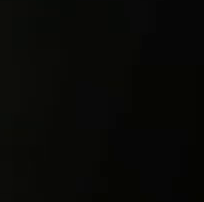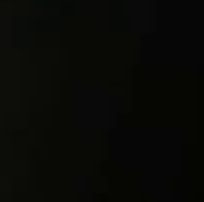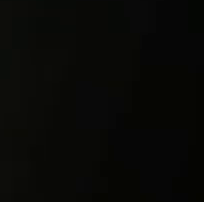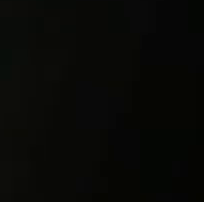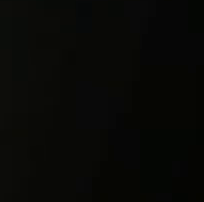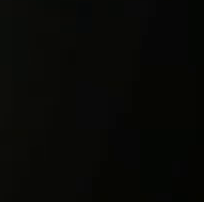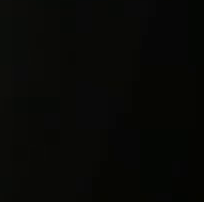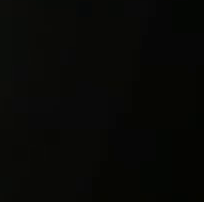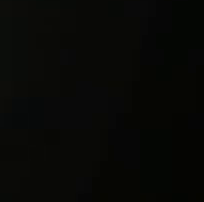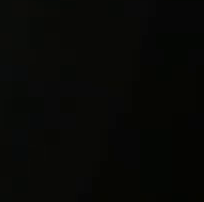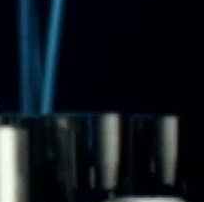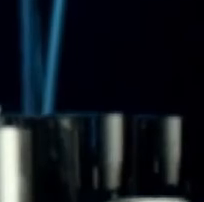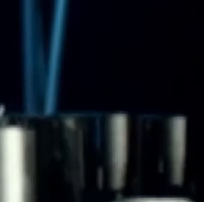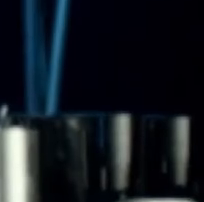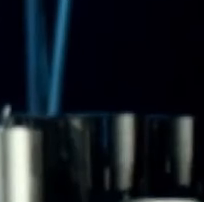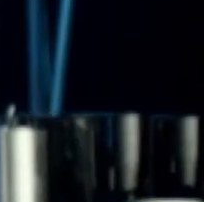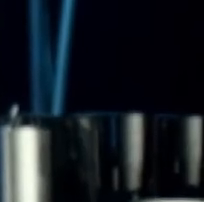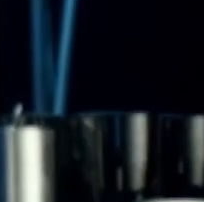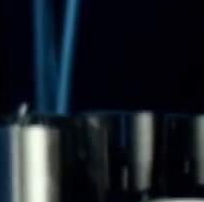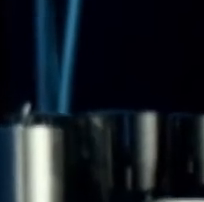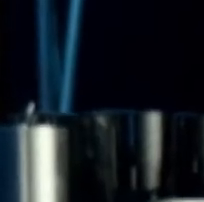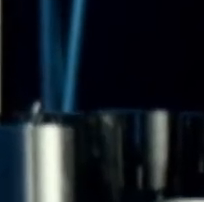შეიძლება თუ არა ისტორიის შეცვლა.